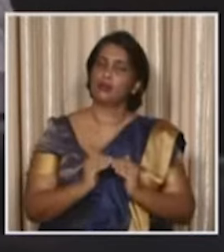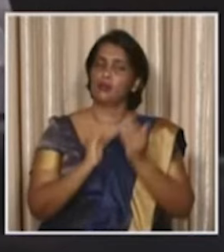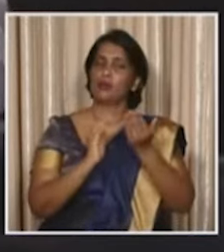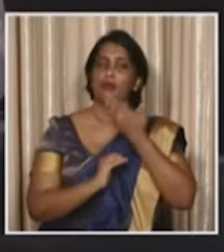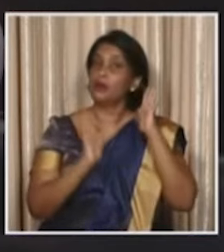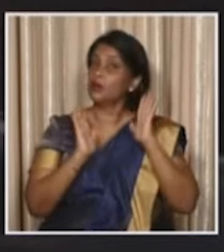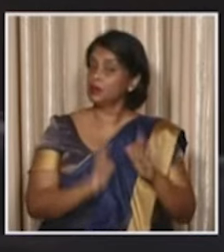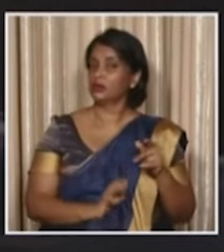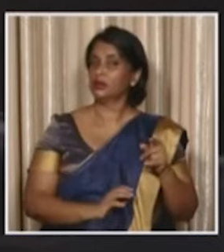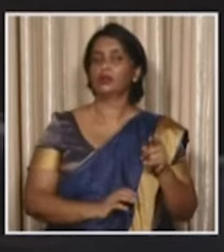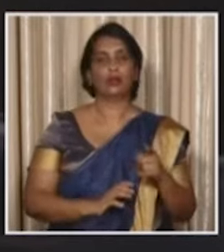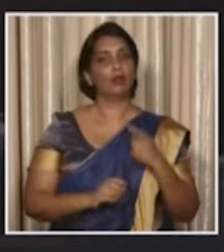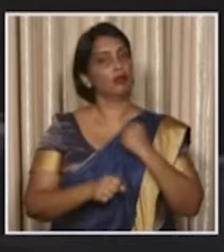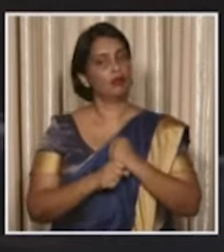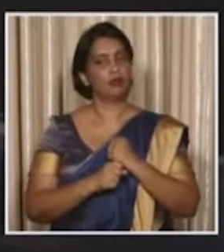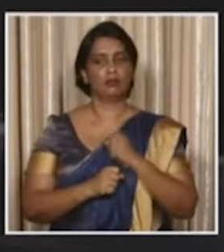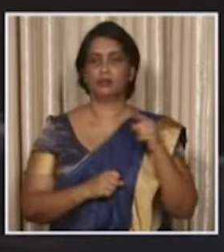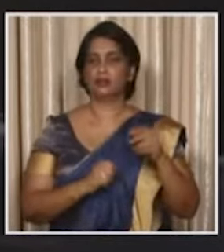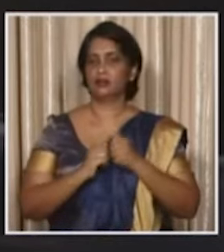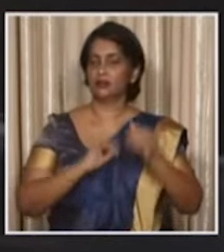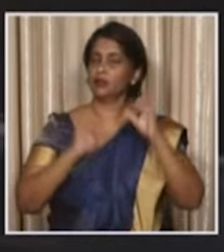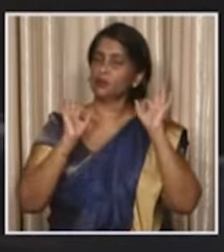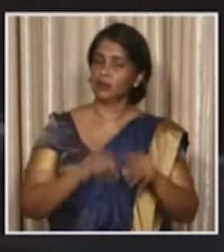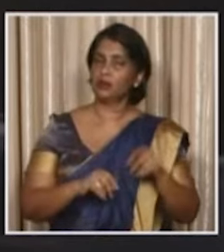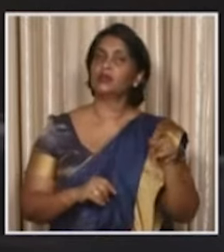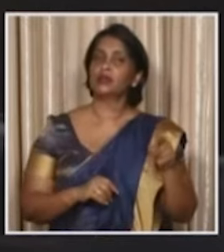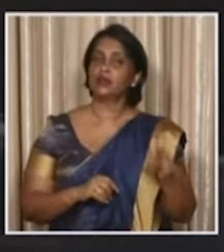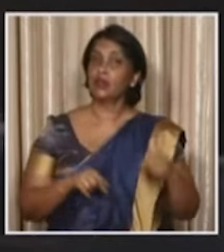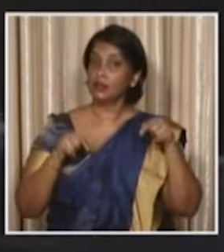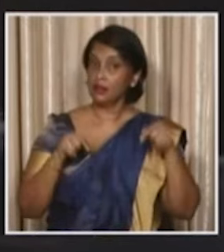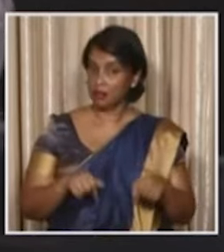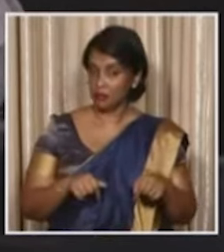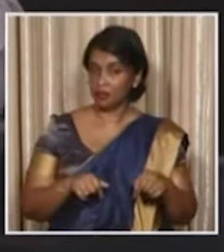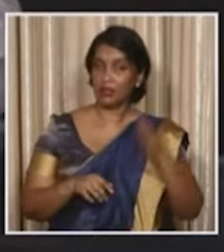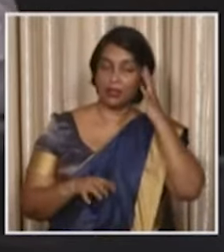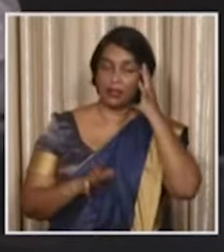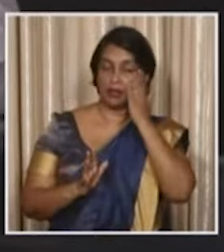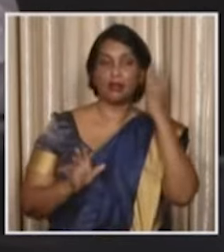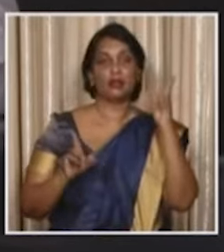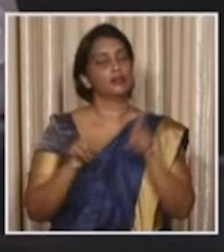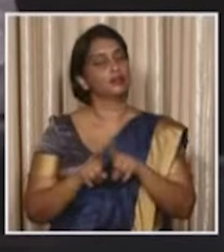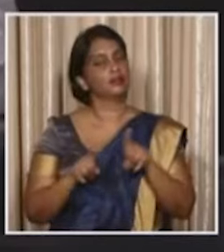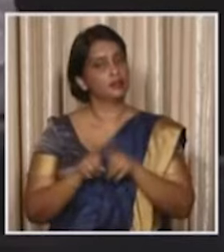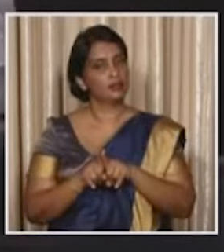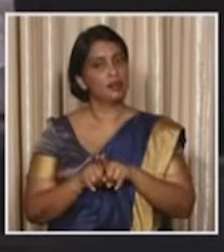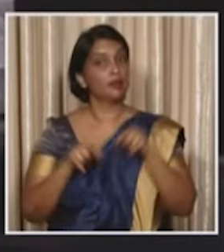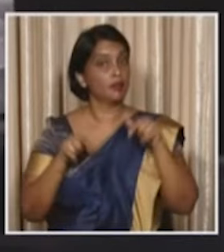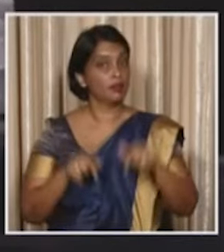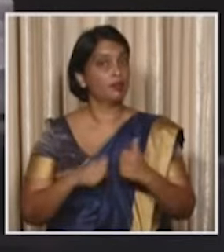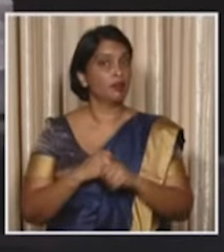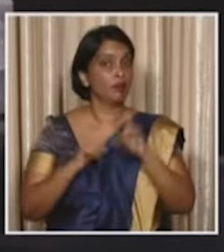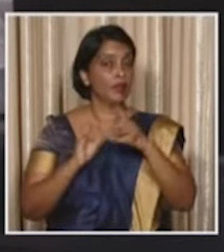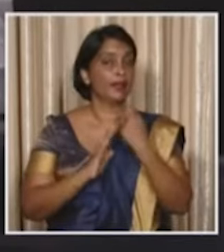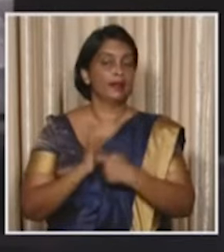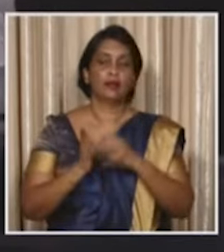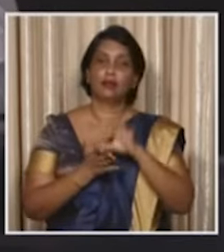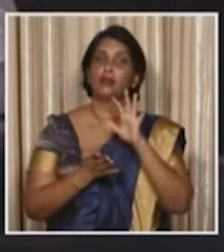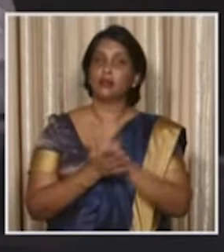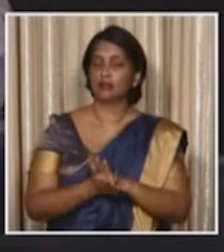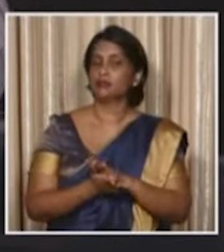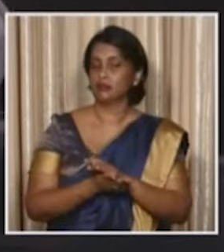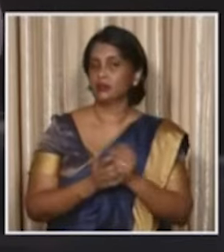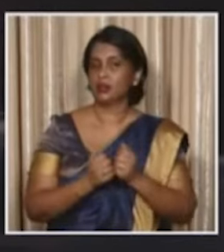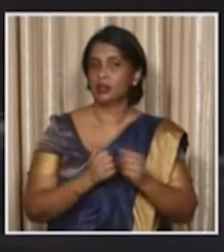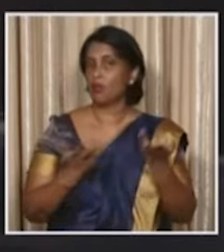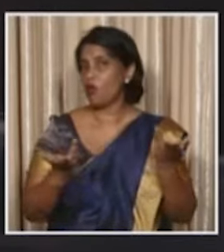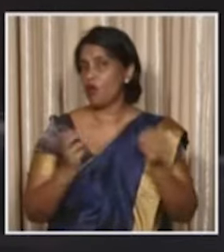නමුත් ආණ්ඩුව එකක්වත් ඒක කරන්නේ නැතුව දැන් හීනෙන් නැගිට්ටා වගේ දැන් හදනවා මේවා නීතිගත කළ අනිවාර්ය කරන්න.